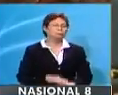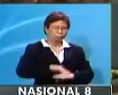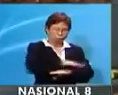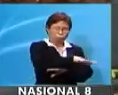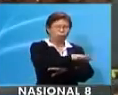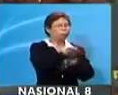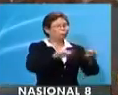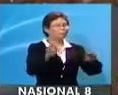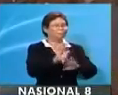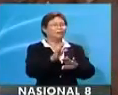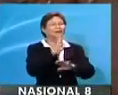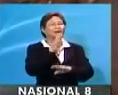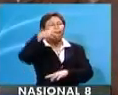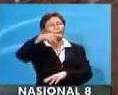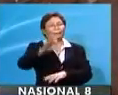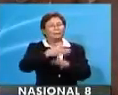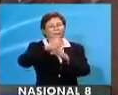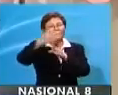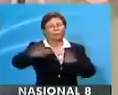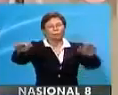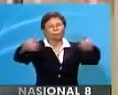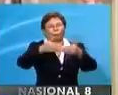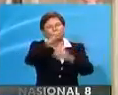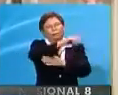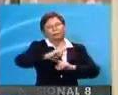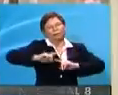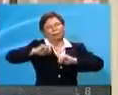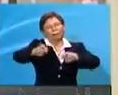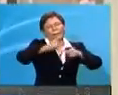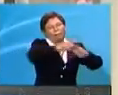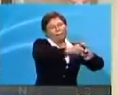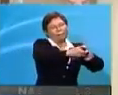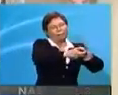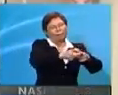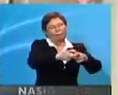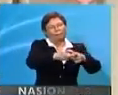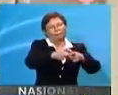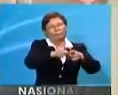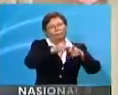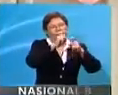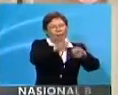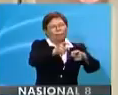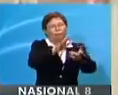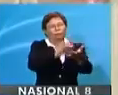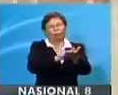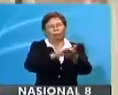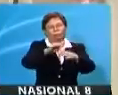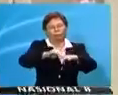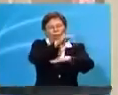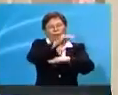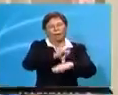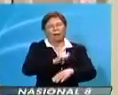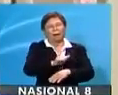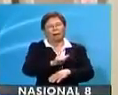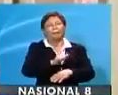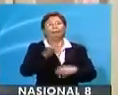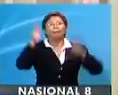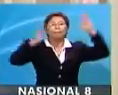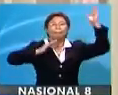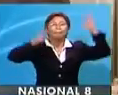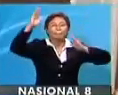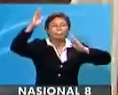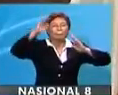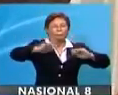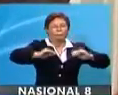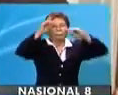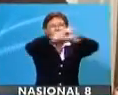Beliau bercakap dalam sidang media selepas menutup dan menyampaikan hadiah pada program Ihtifal Ilmi Sekolah-Sekolah Menengah Agama Malaysia MISMAM